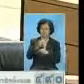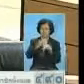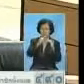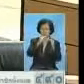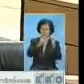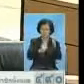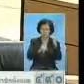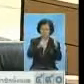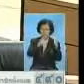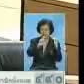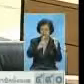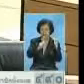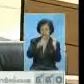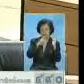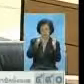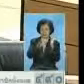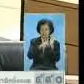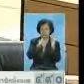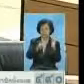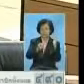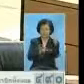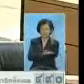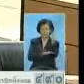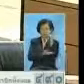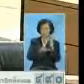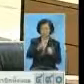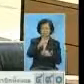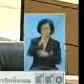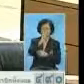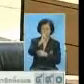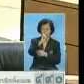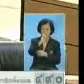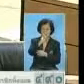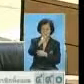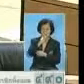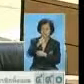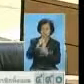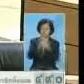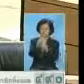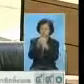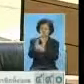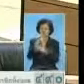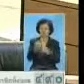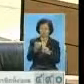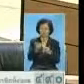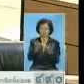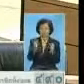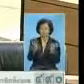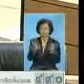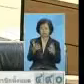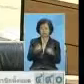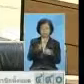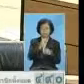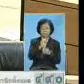ตันแล้วขนาดเนี่ยตัดต้นไม้ 600,000 ต้นขณะนี้มันพิสูจน์แล้วว่ายังไม่ได้ผลผมจึงกราบเรียนท่านประธาน